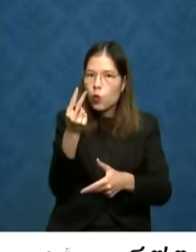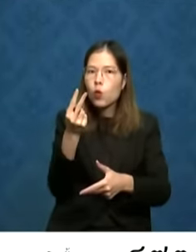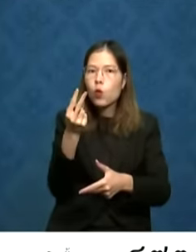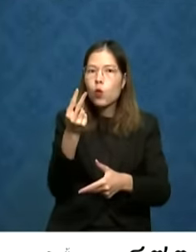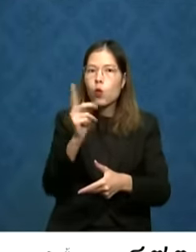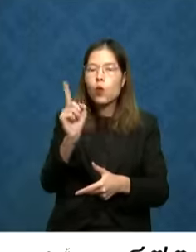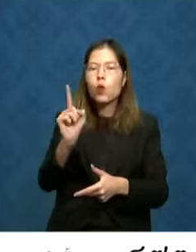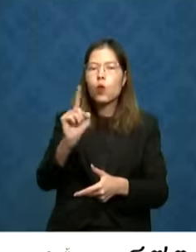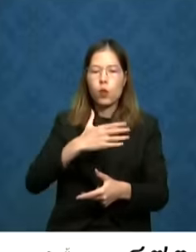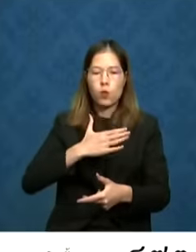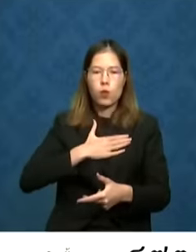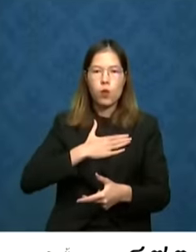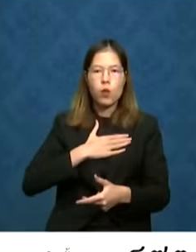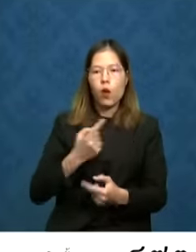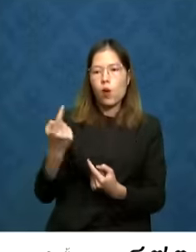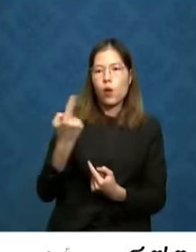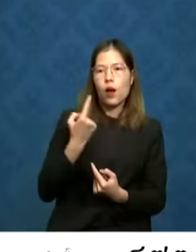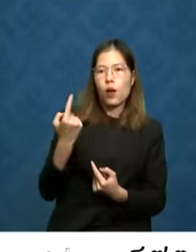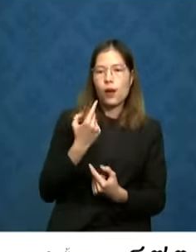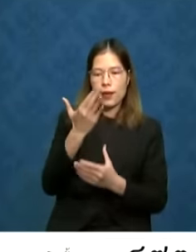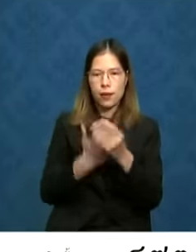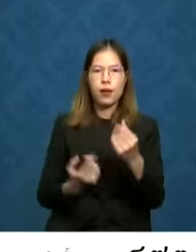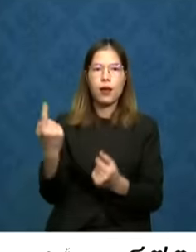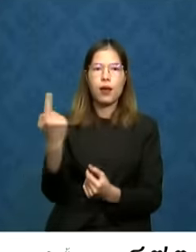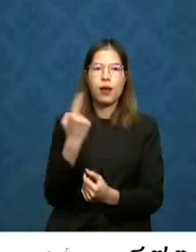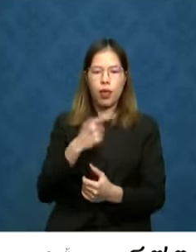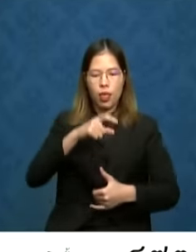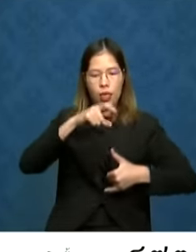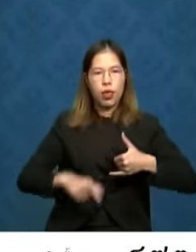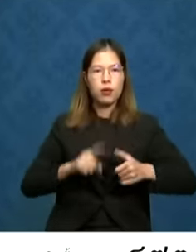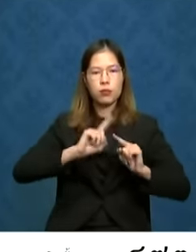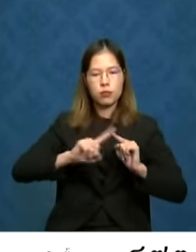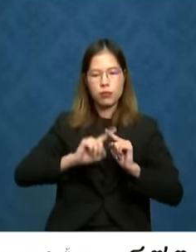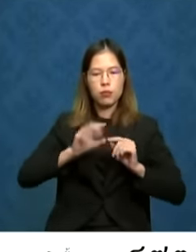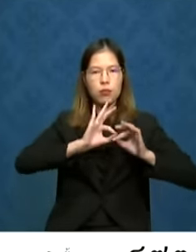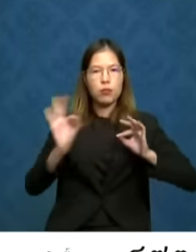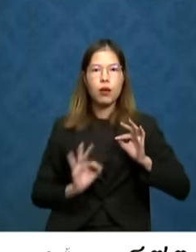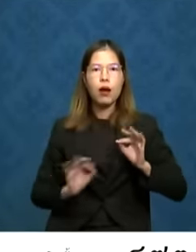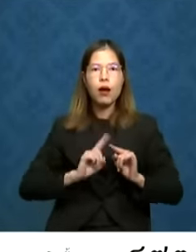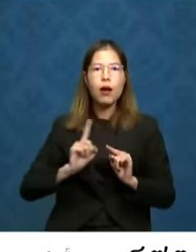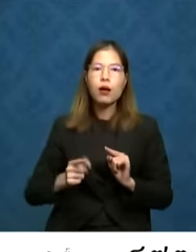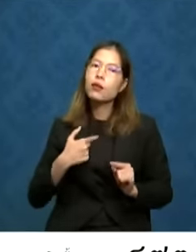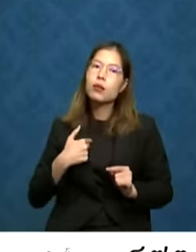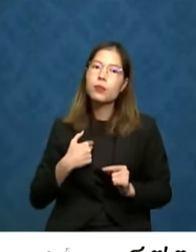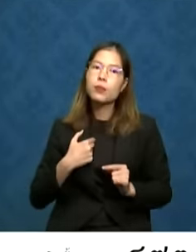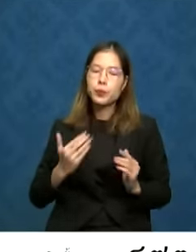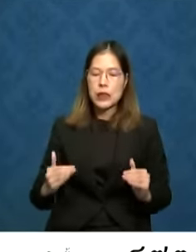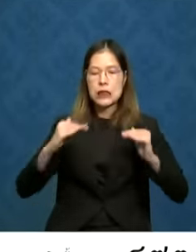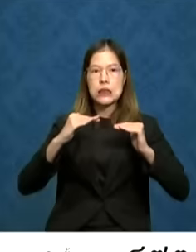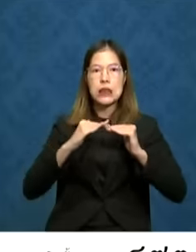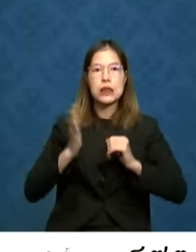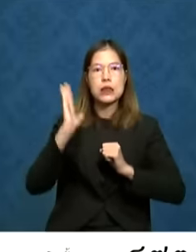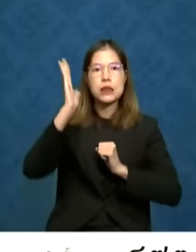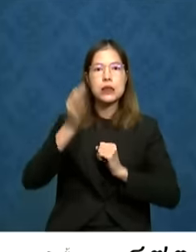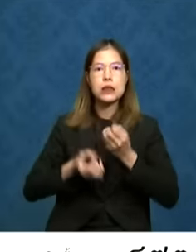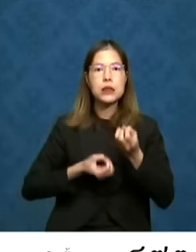การที่ผมถูกวิภาควิจารยในสรภา์แห่งนี้ในเรองคุรักษณะของการผมอัธบรายผมไมมสทธจ Allisonทง